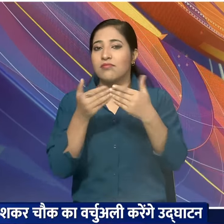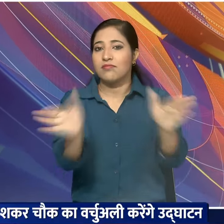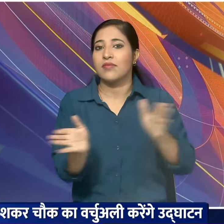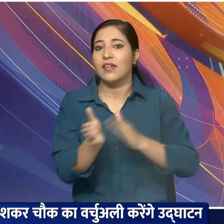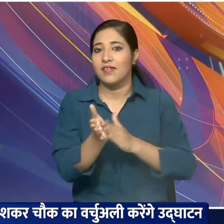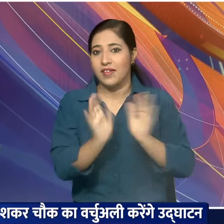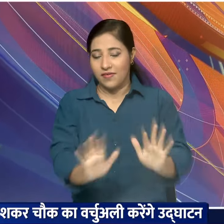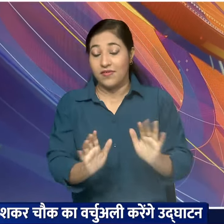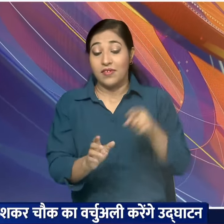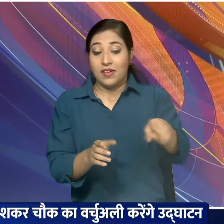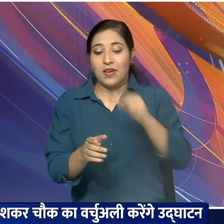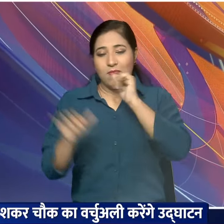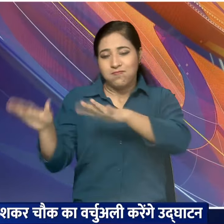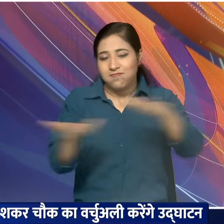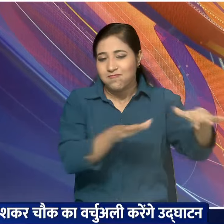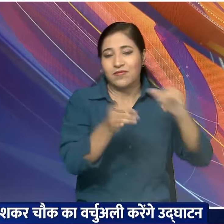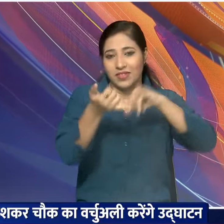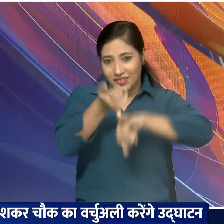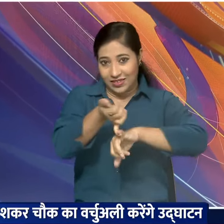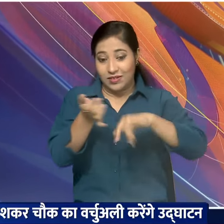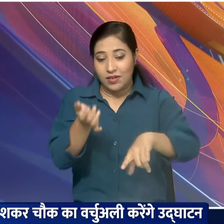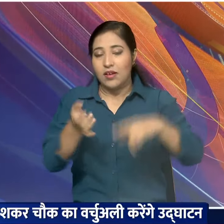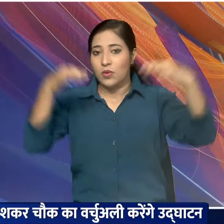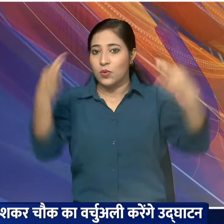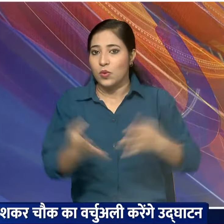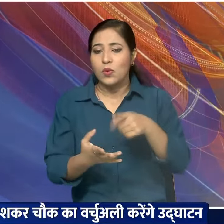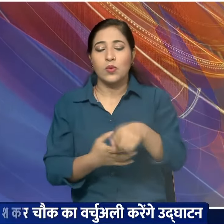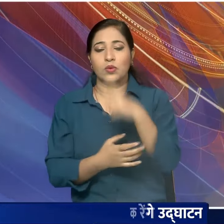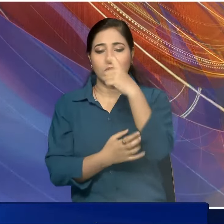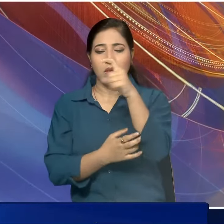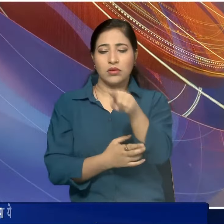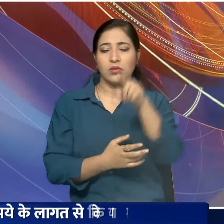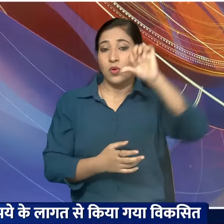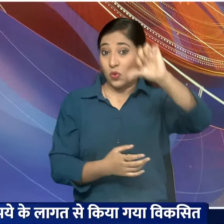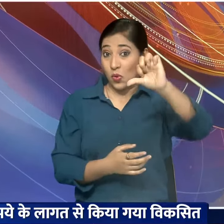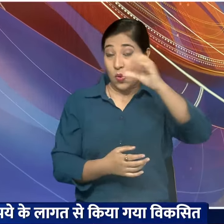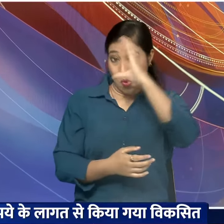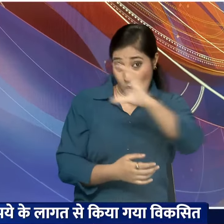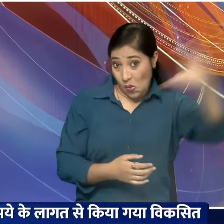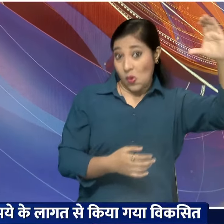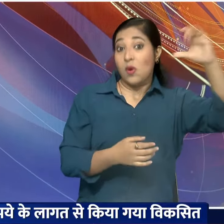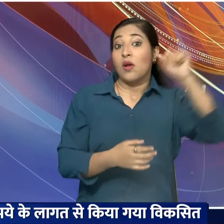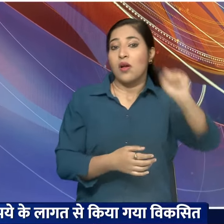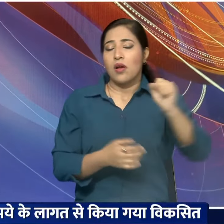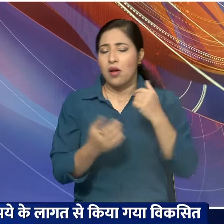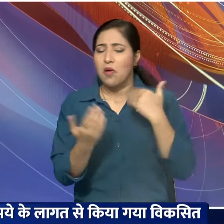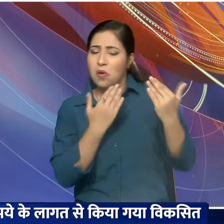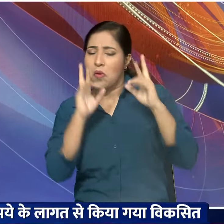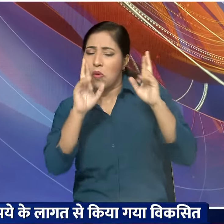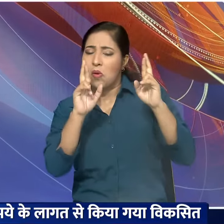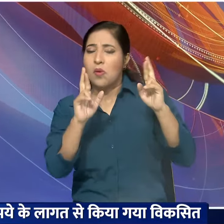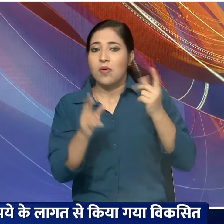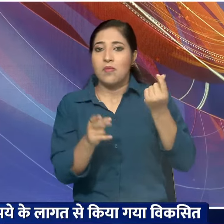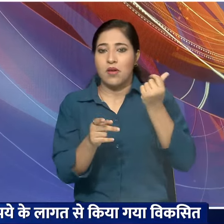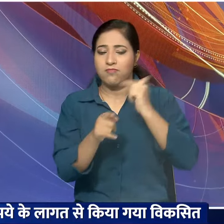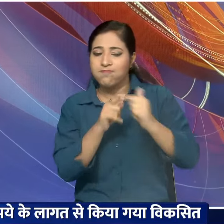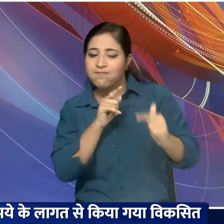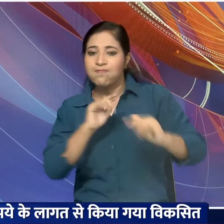नदी के तट पर स्थित नया घाट क्षेत्र करीबन 7.9 करोड़ रुपए की अनुमानित बजट से